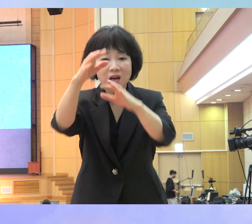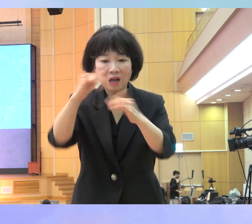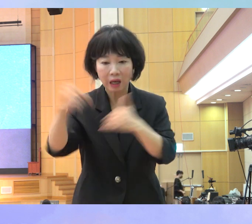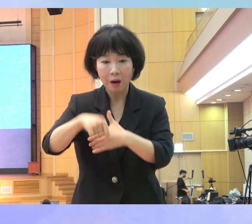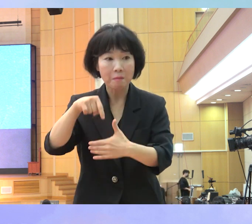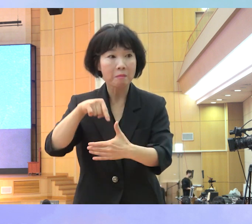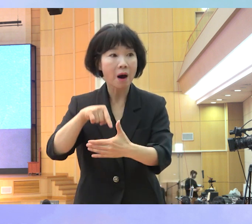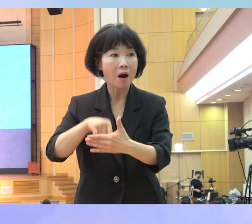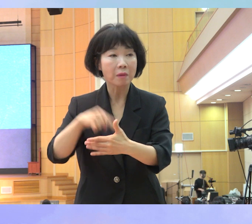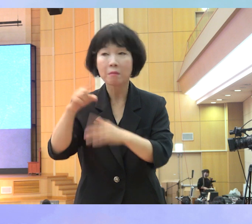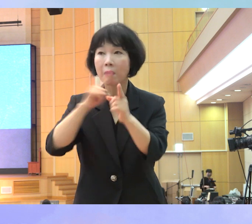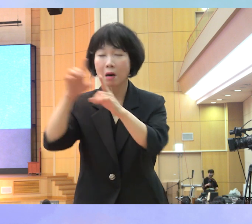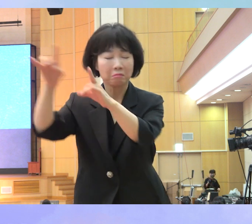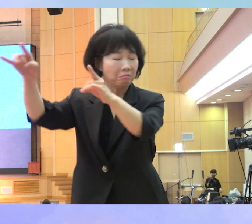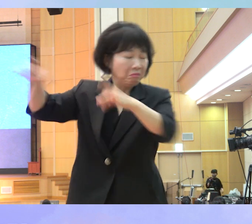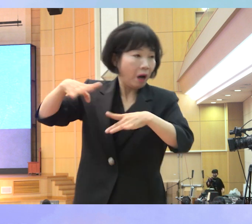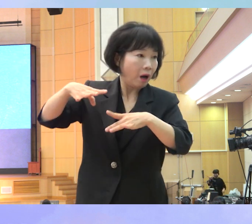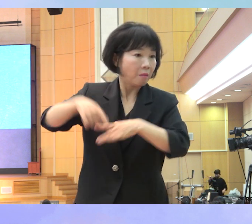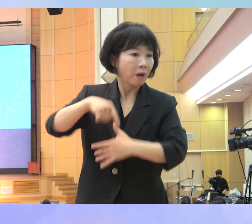마음에 파장을 일으킨다.